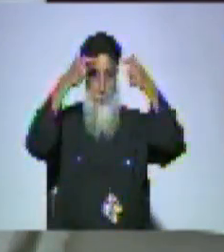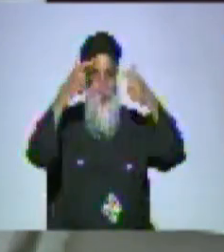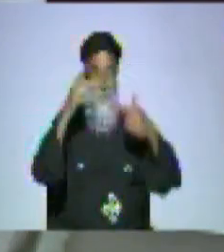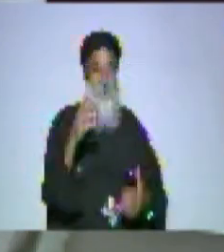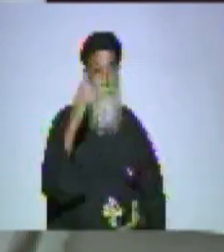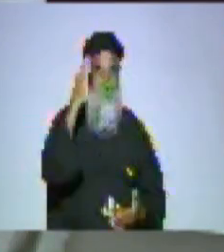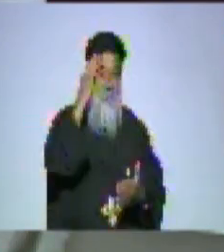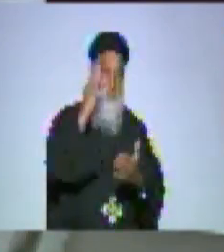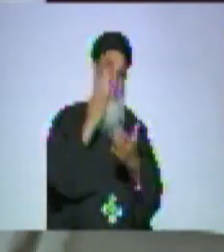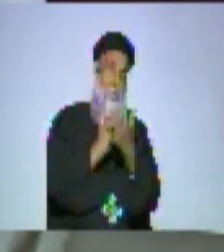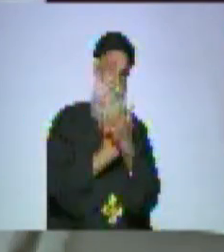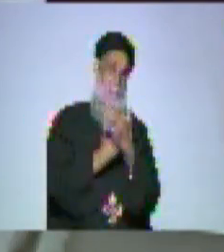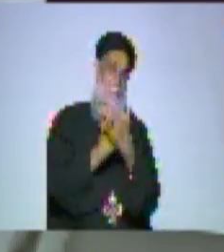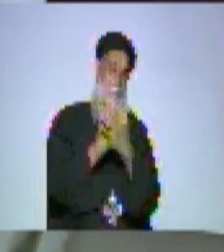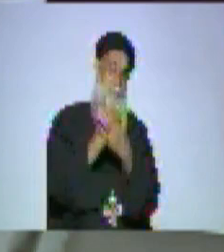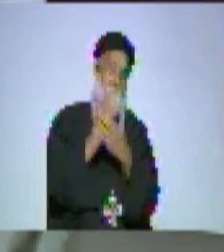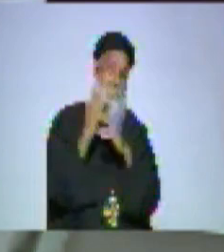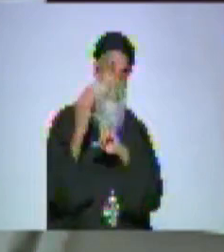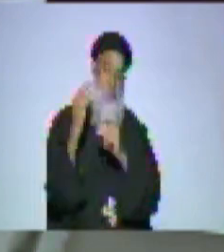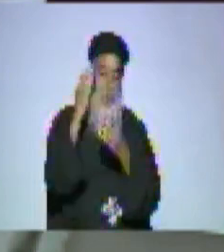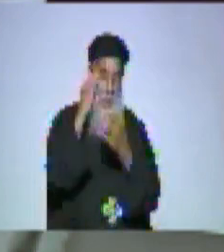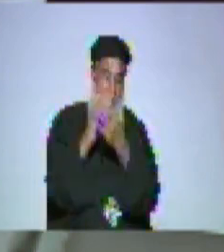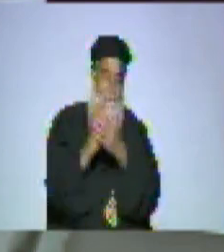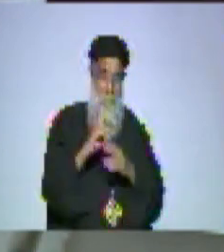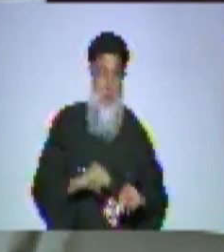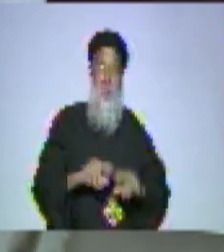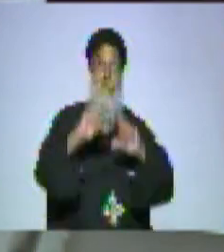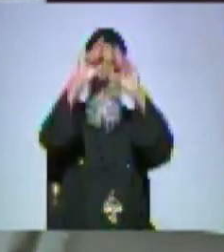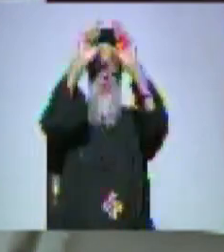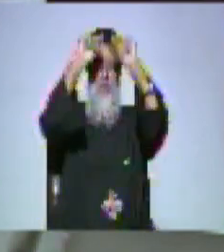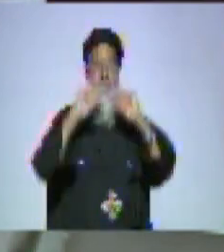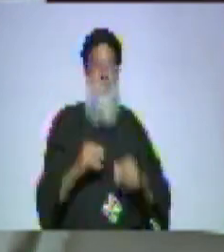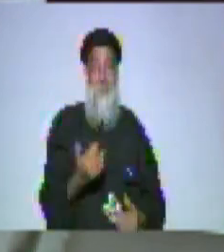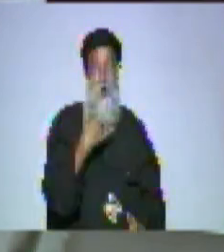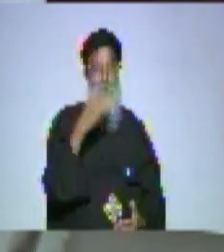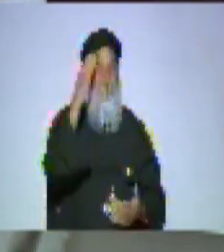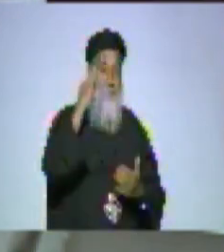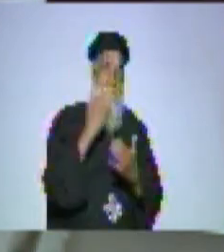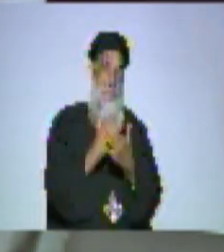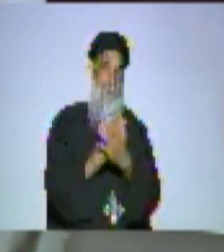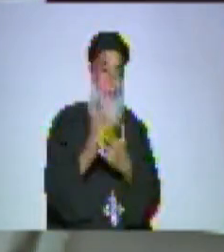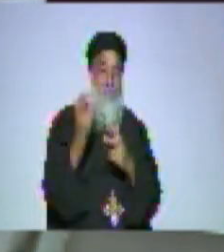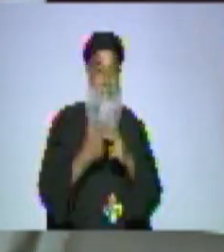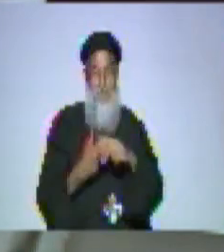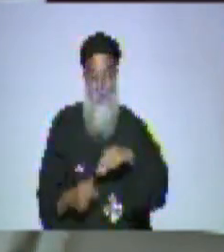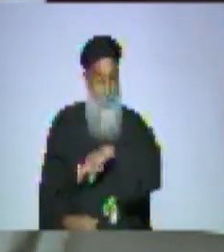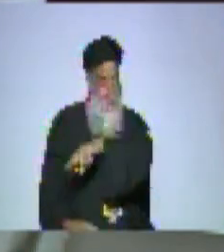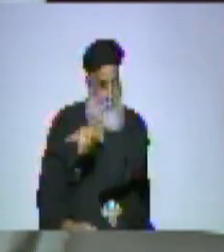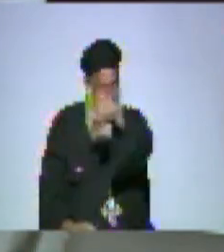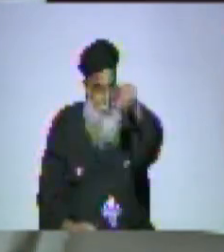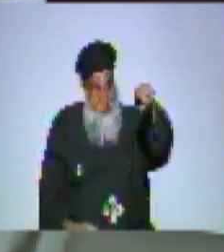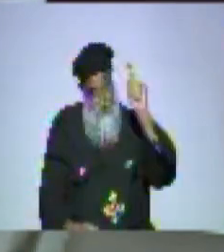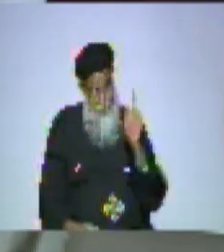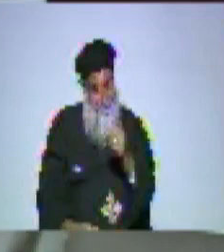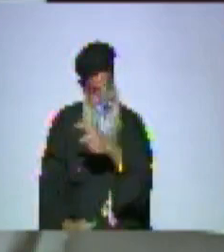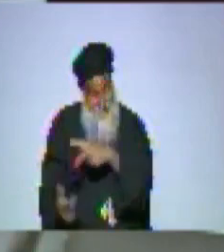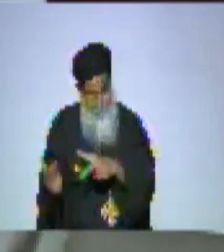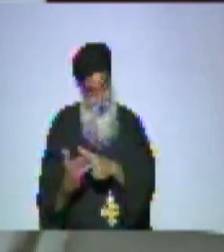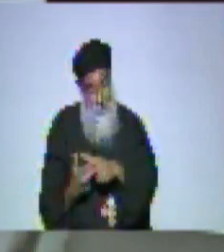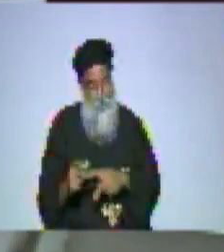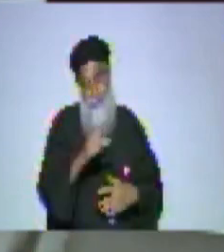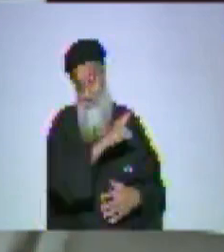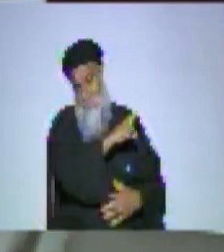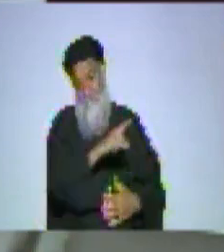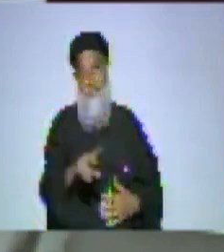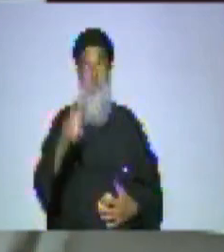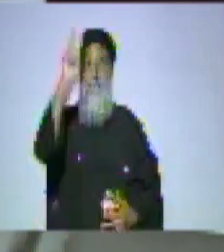اغفروا يغفر لكم ان لم تغفر للناس زلاتهم لن